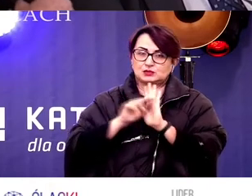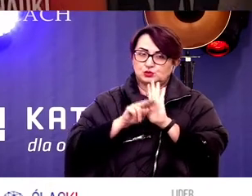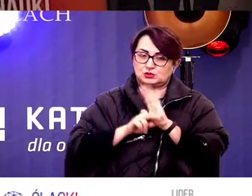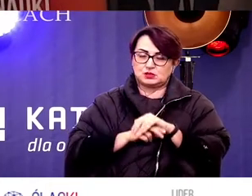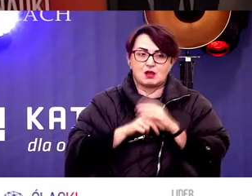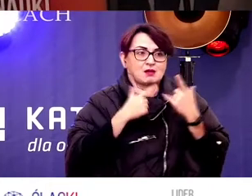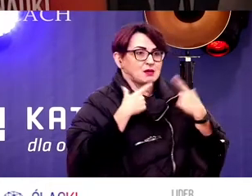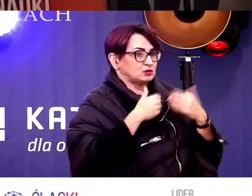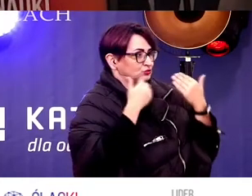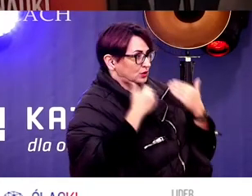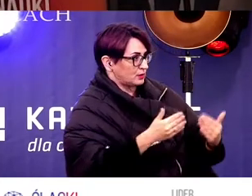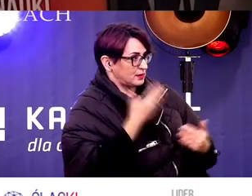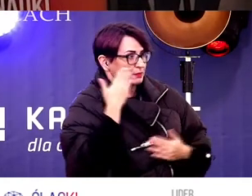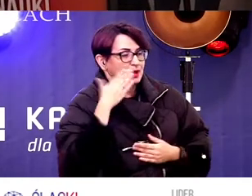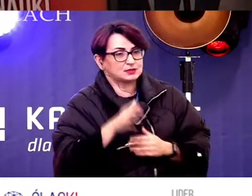bardzo.